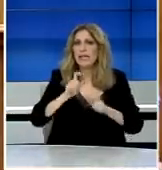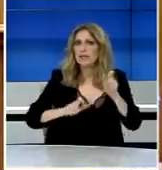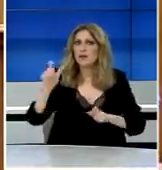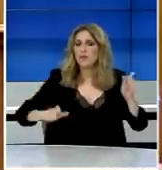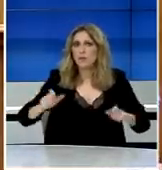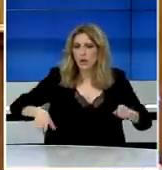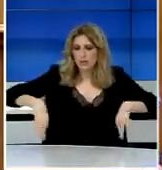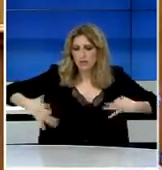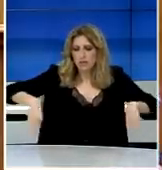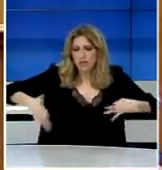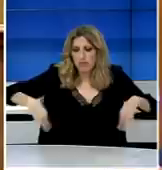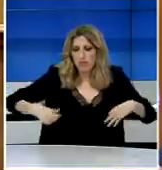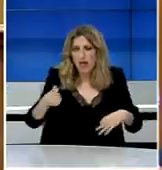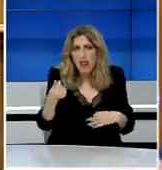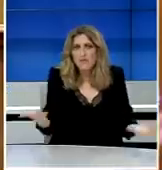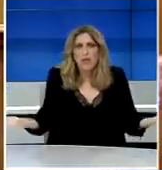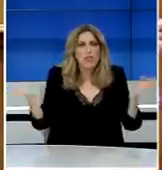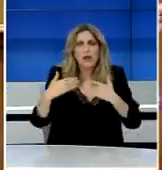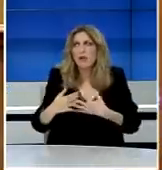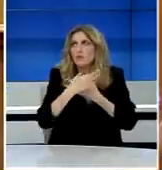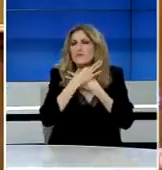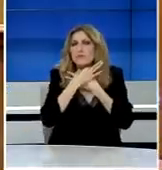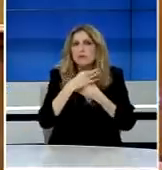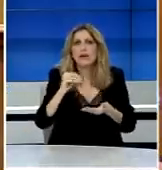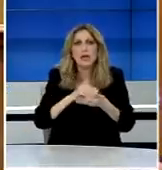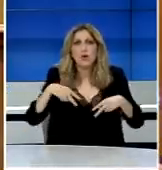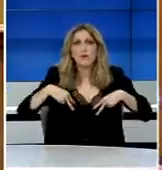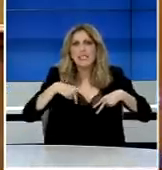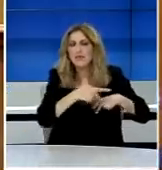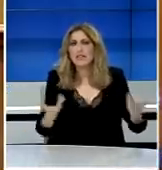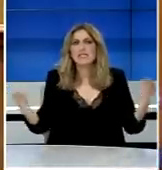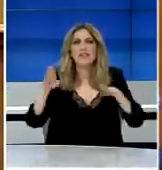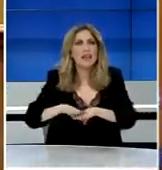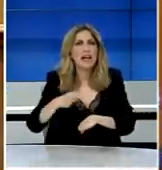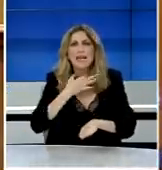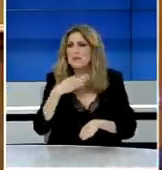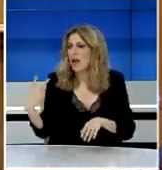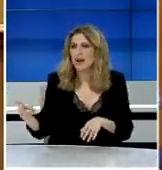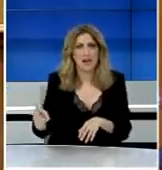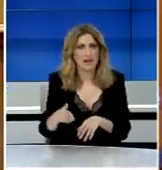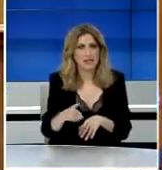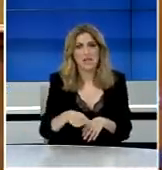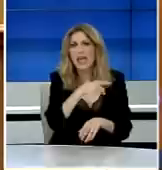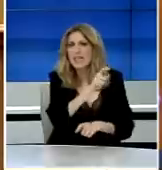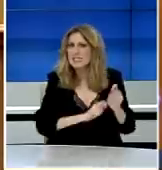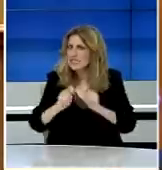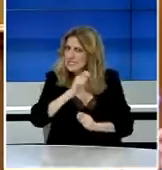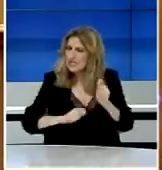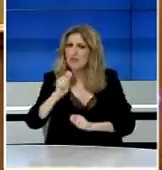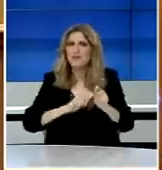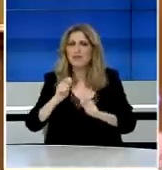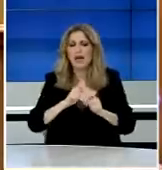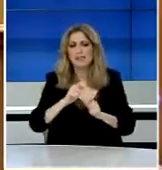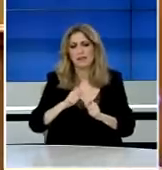την άλλη ότι η κυβέρνηση δεν καλύπτει τις ανάγκες τους. Έχετε φτιάξει αυτό το χρηματοδοτικό εργαλείο, το ΤΕΠΗΧ 2 και